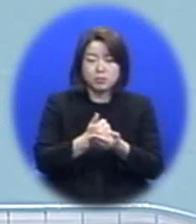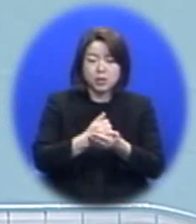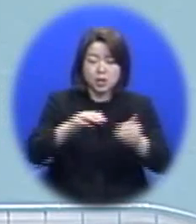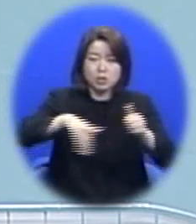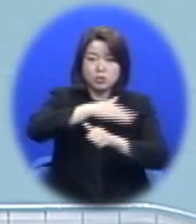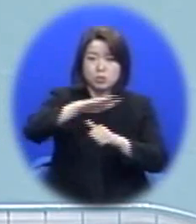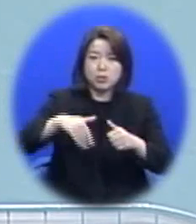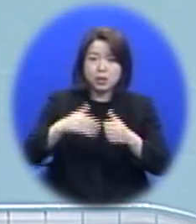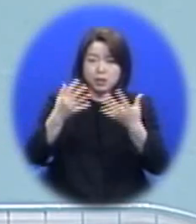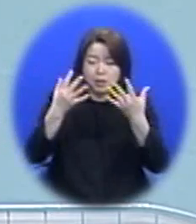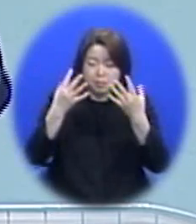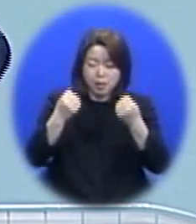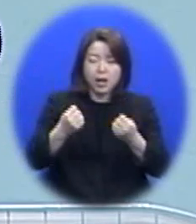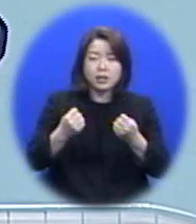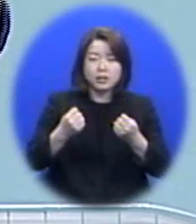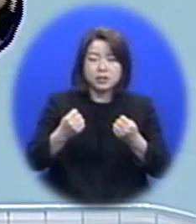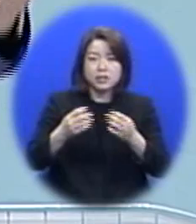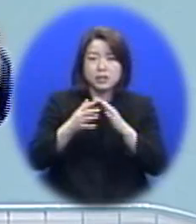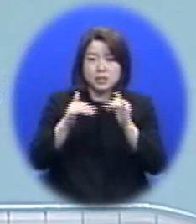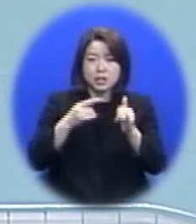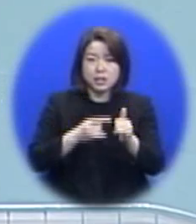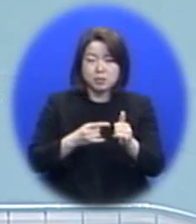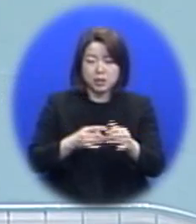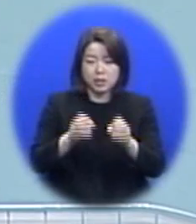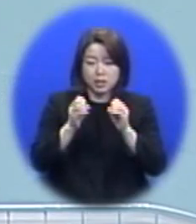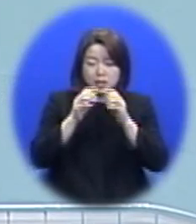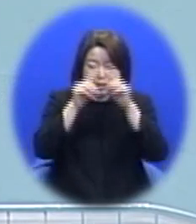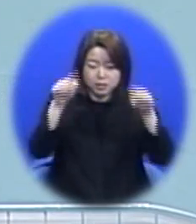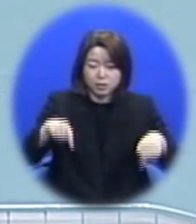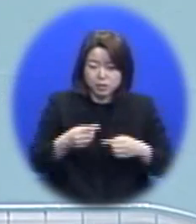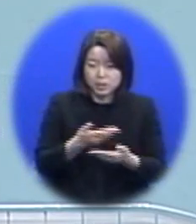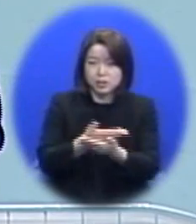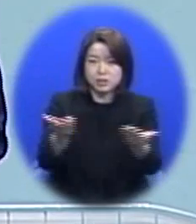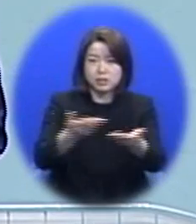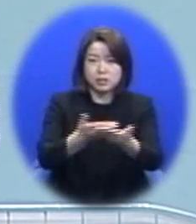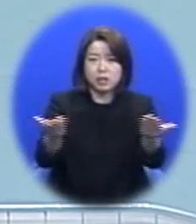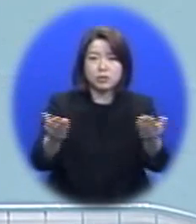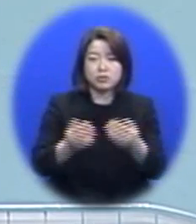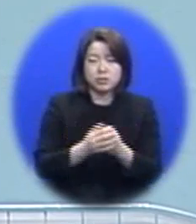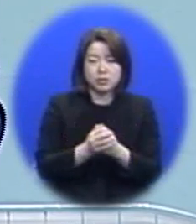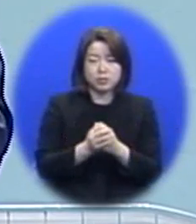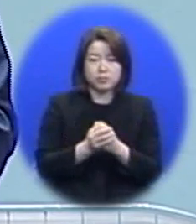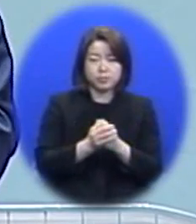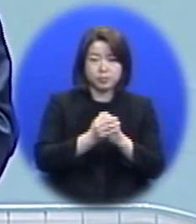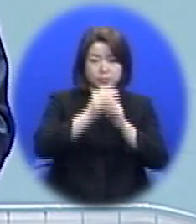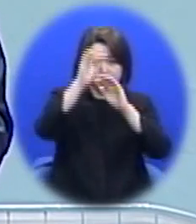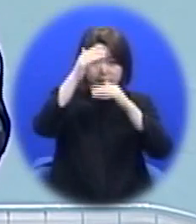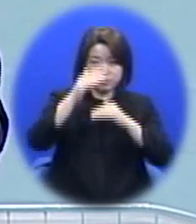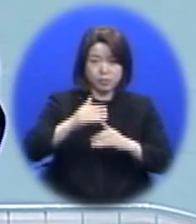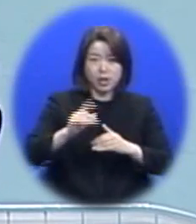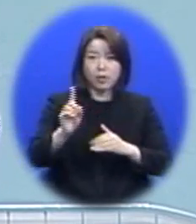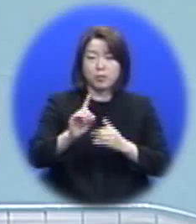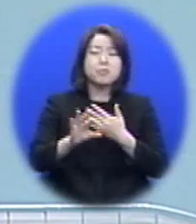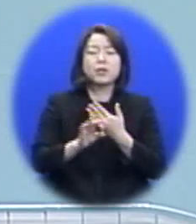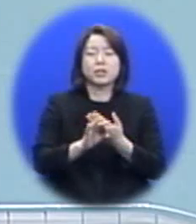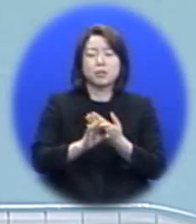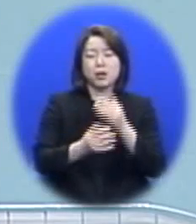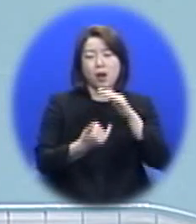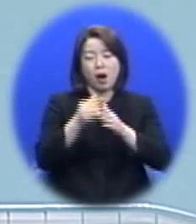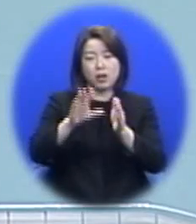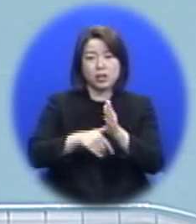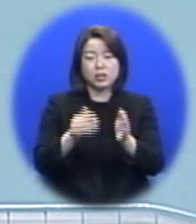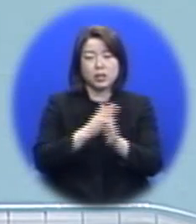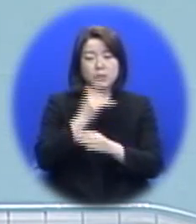아는 모든 교우들에게 그 전단지를 나눠줬습니다. 그 전단지에 이렇게 쓰여져 있습니다. 어려서부터